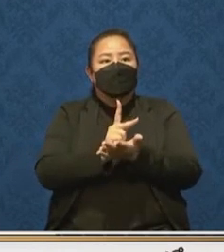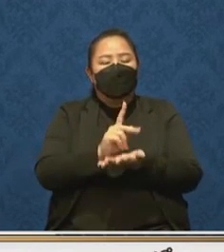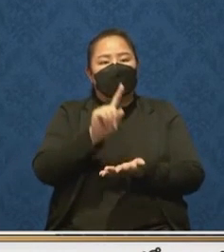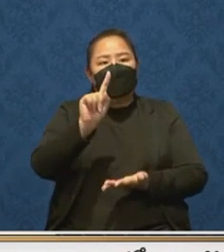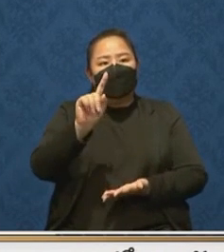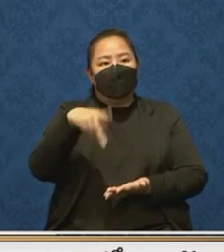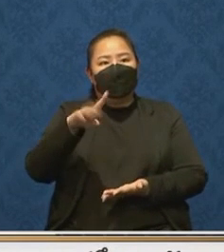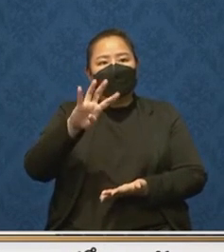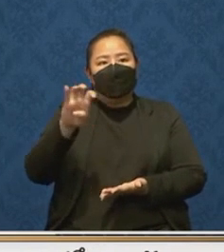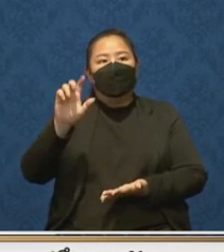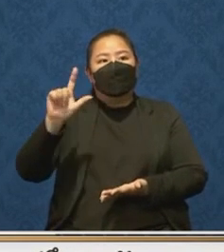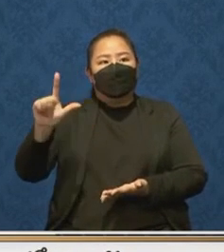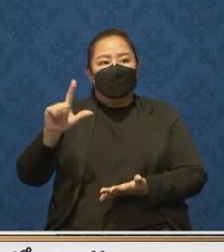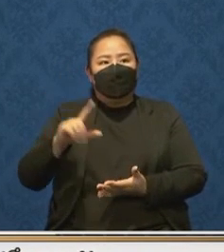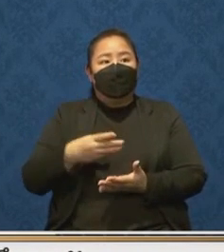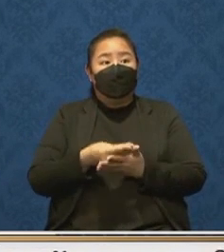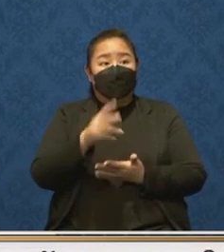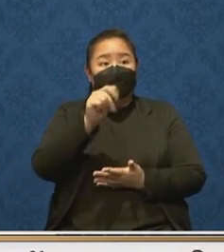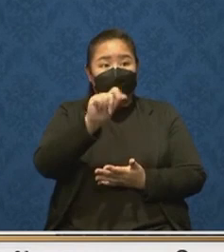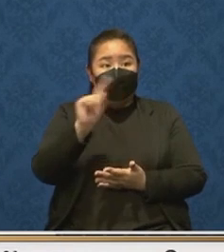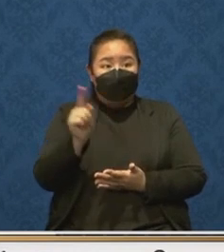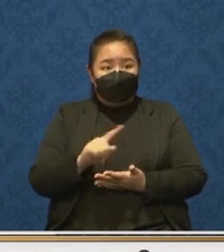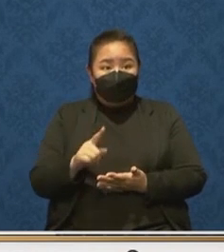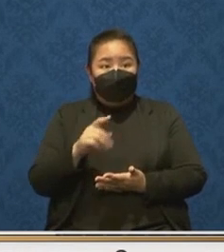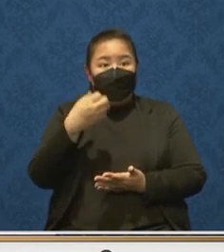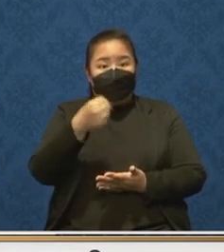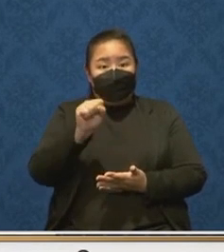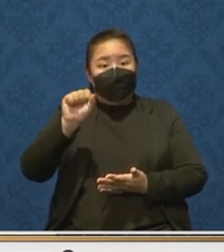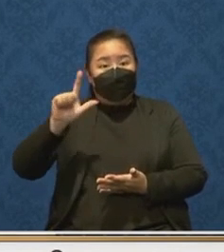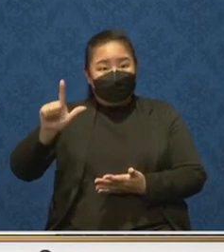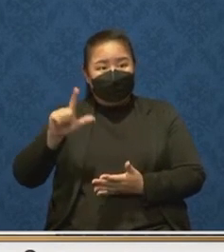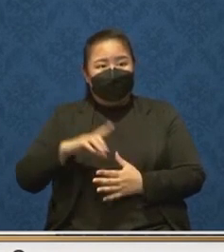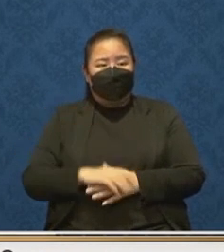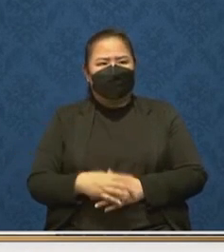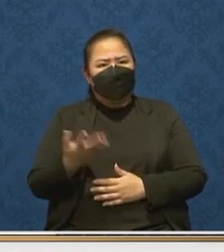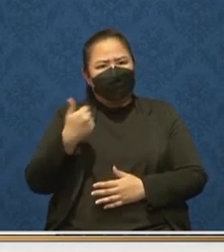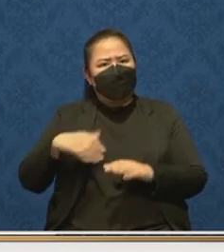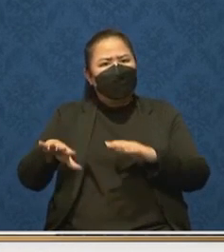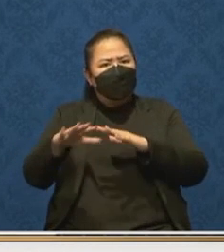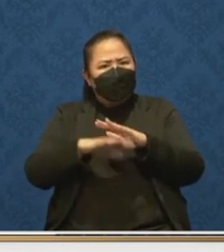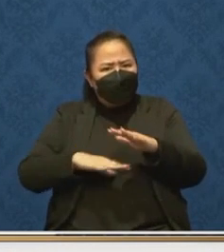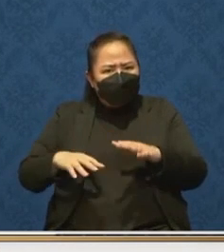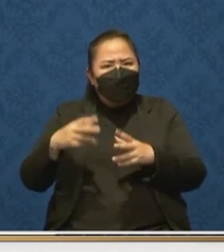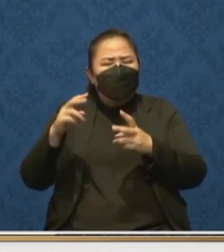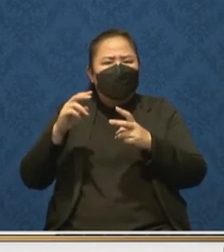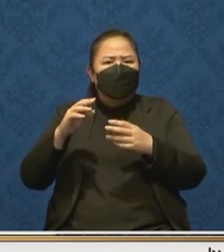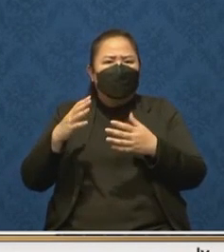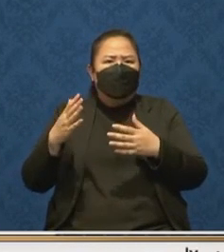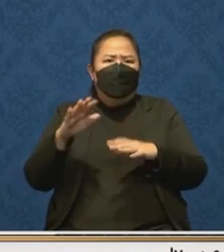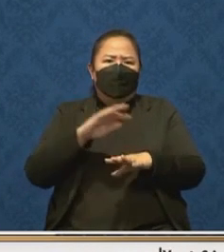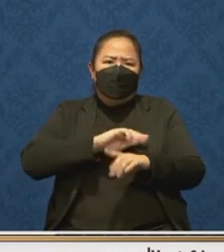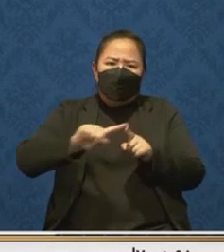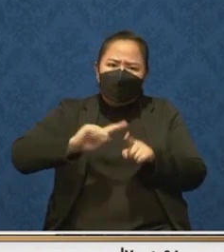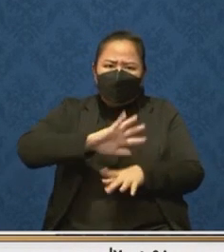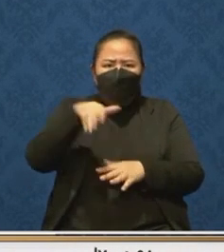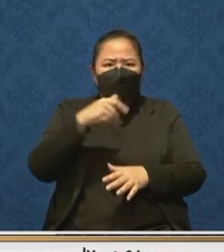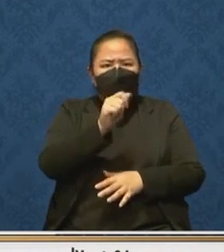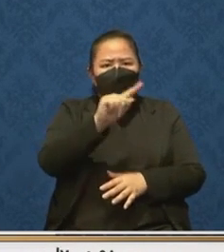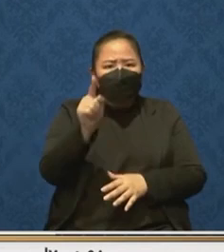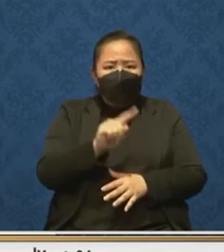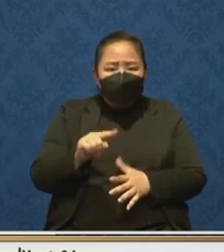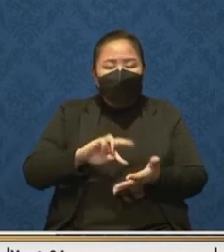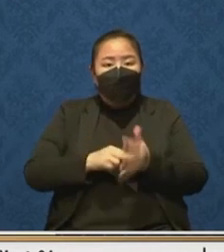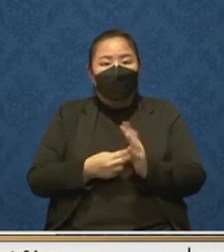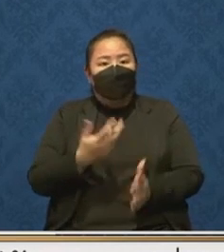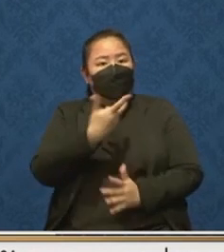กครับ Eta Sinicaเพิ่มอีก 10 ลานโสทั้ทั้งที่รู้หกฐานทวิจาการต่ๆก็ออกชัเจนว่า Eta Sinicaจะ